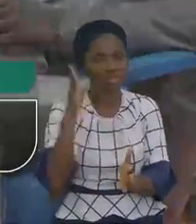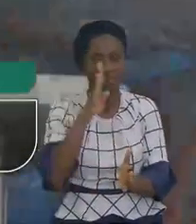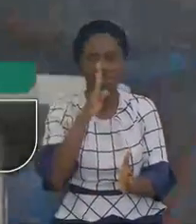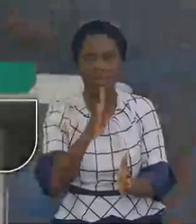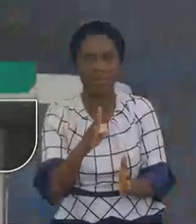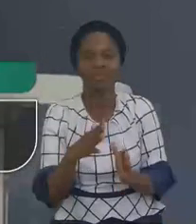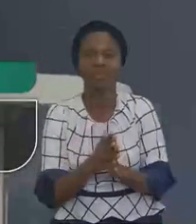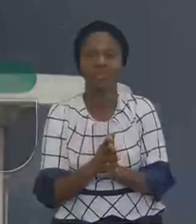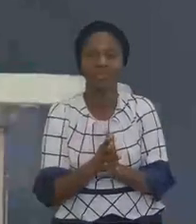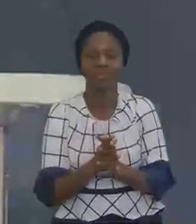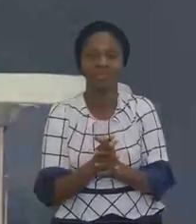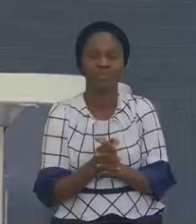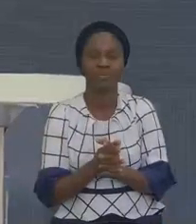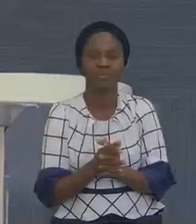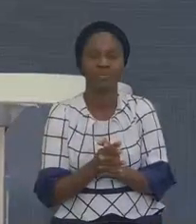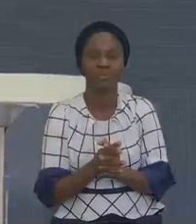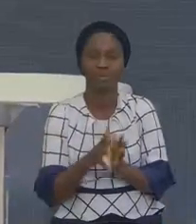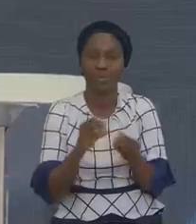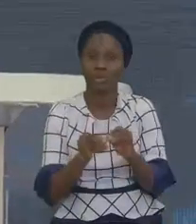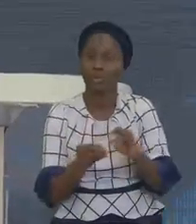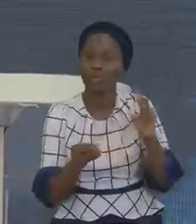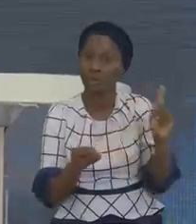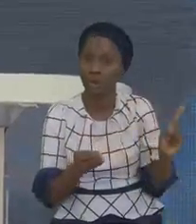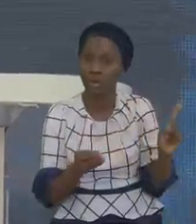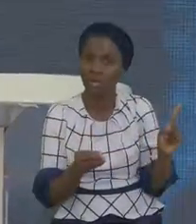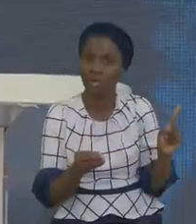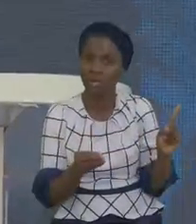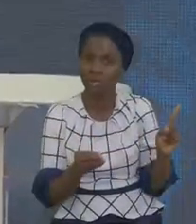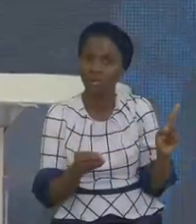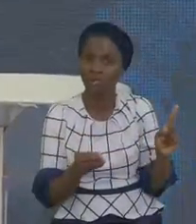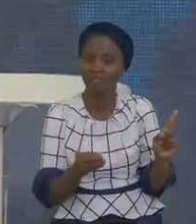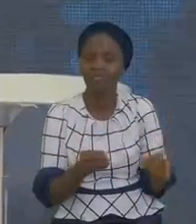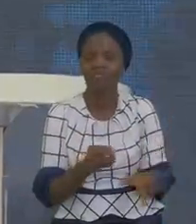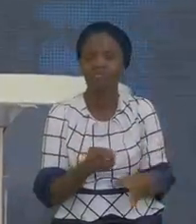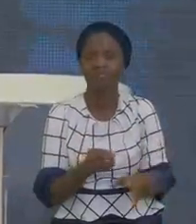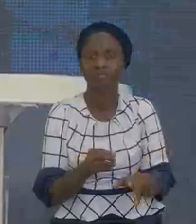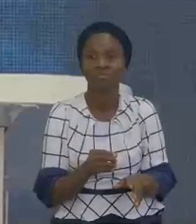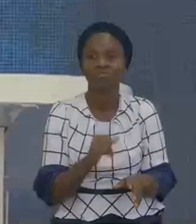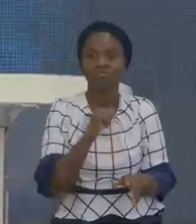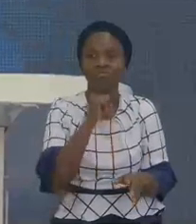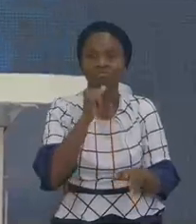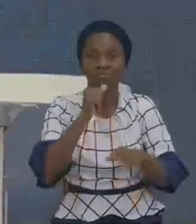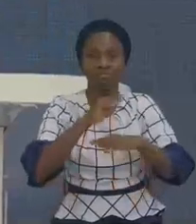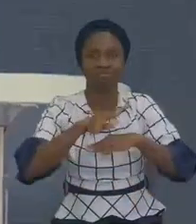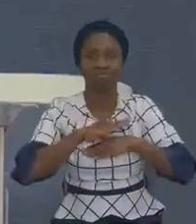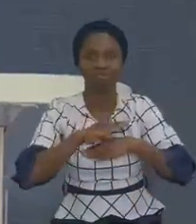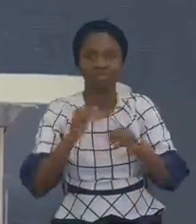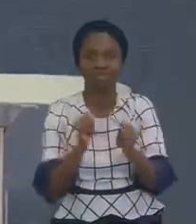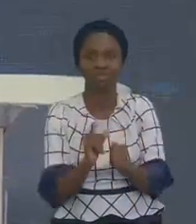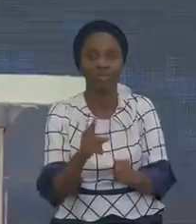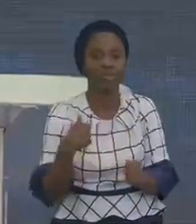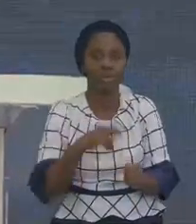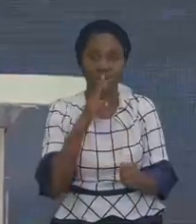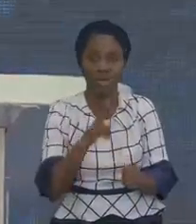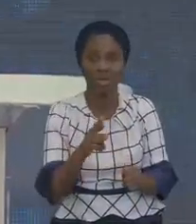Premièrement, l'insatisfaction à l'égard de la voie barricadée de la limité, de la